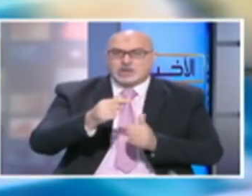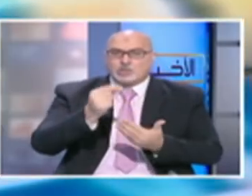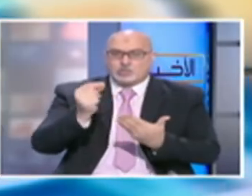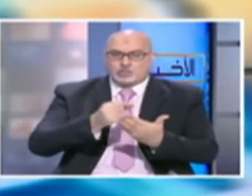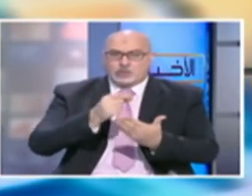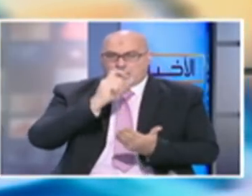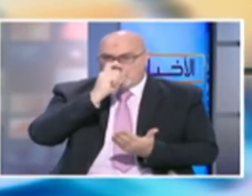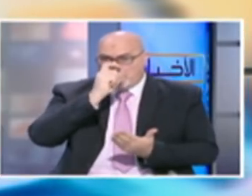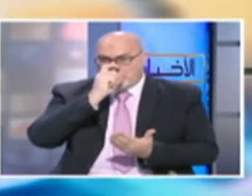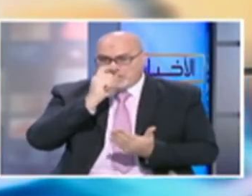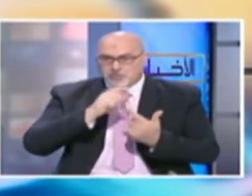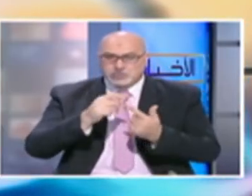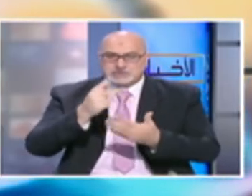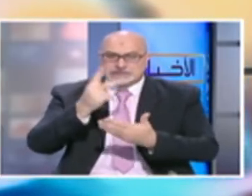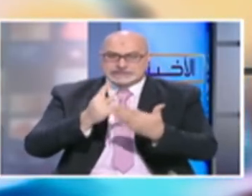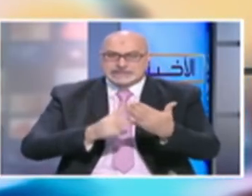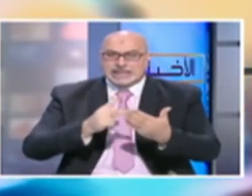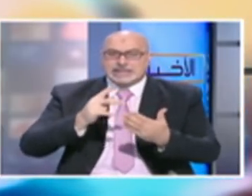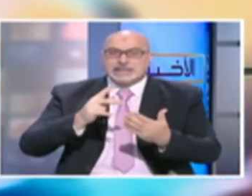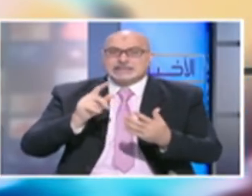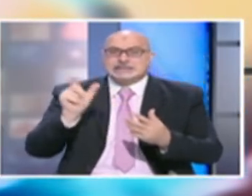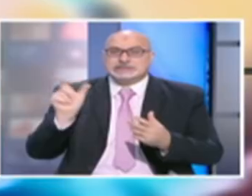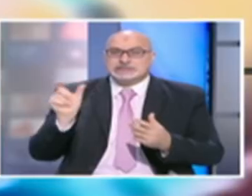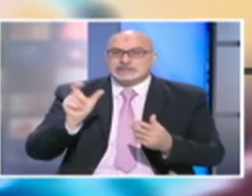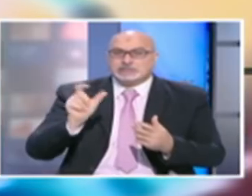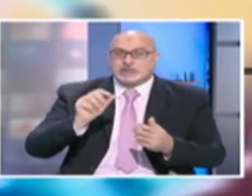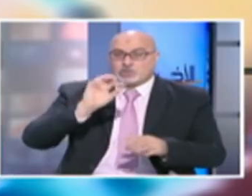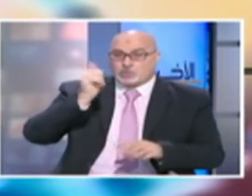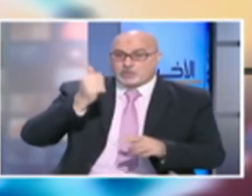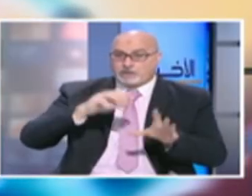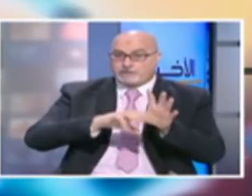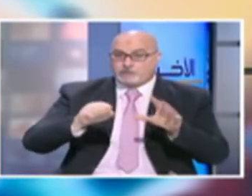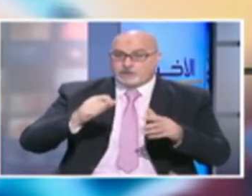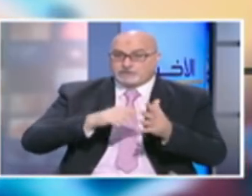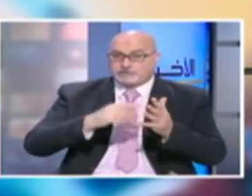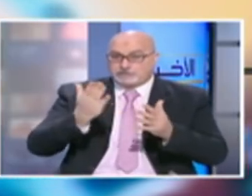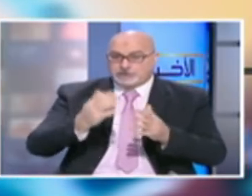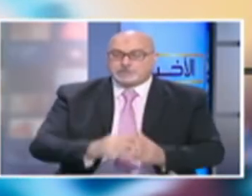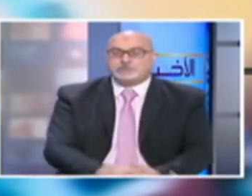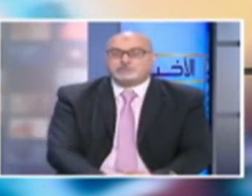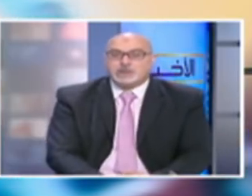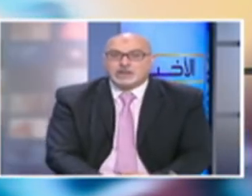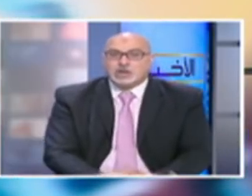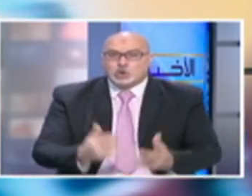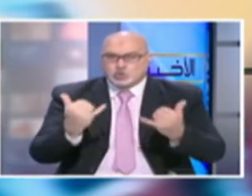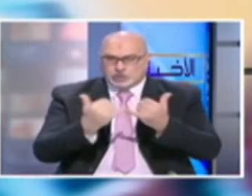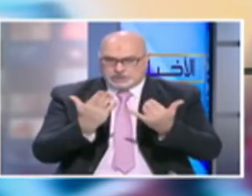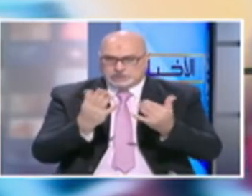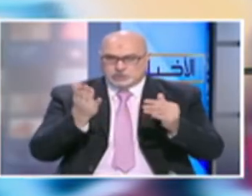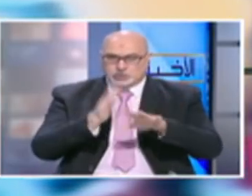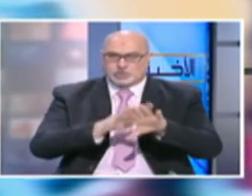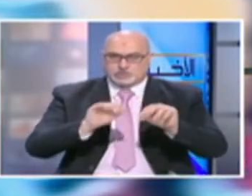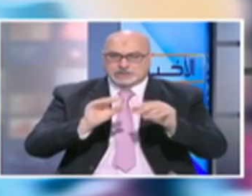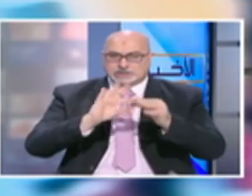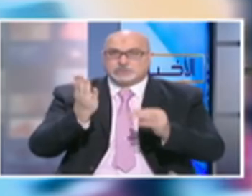العربي والزخرفة الإسلامية في أول طبعة لهما. هشام بوميدة نقل لنا